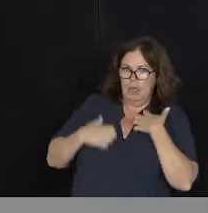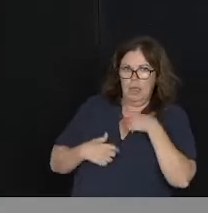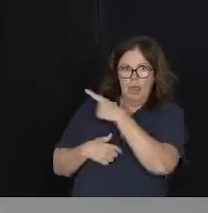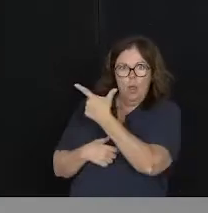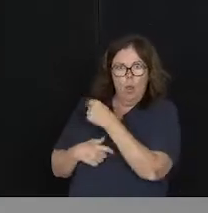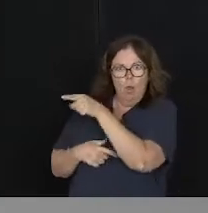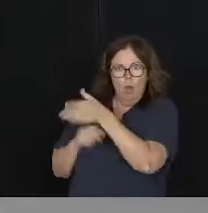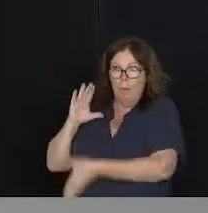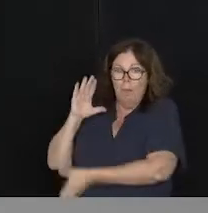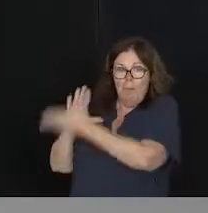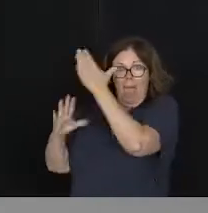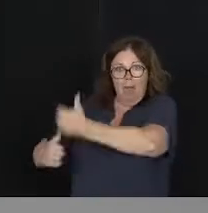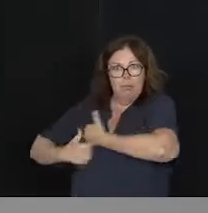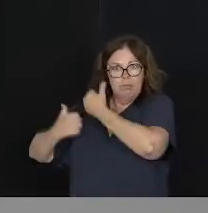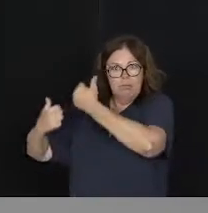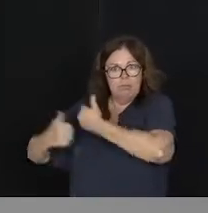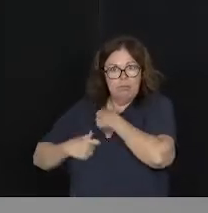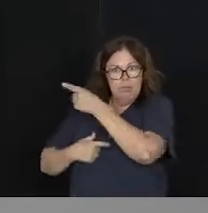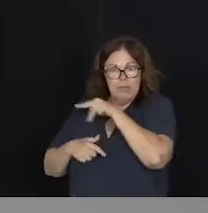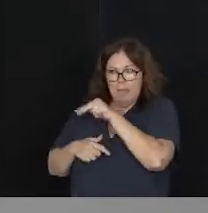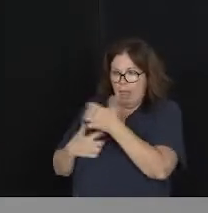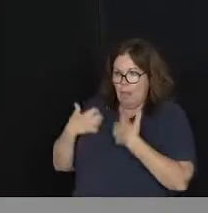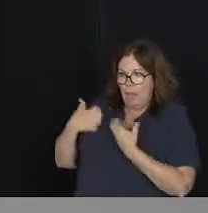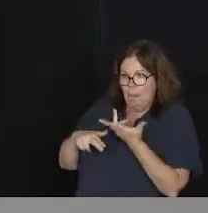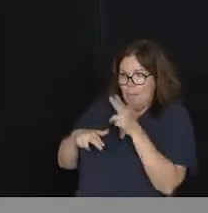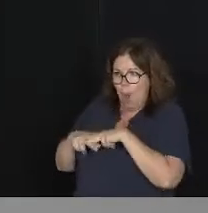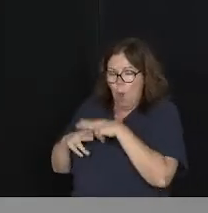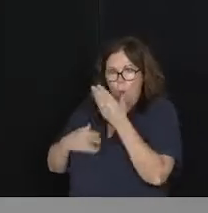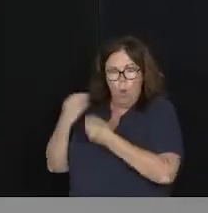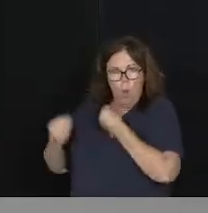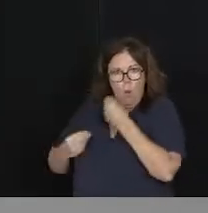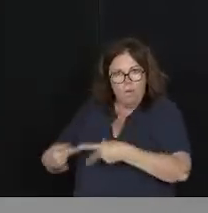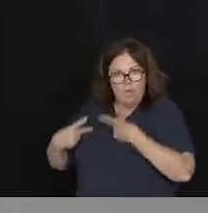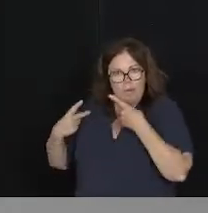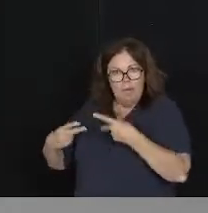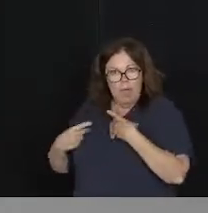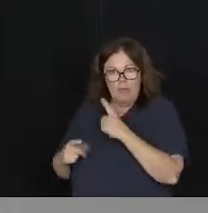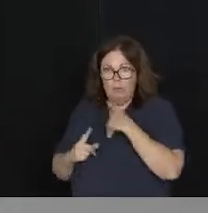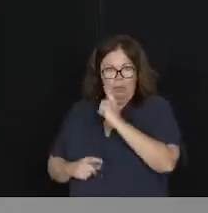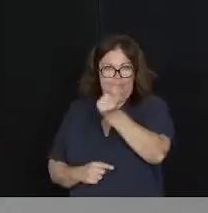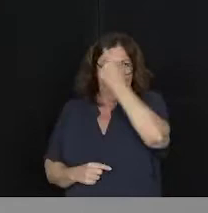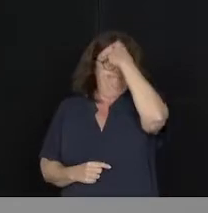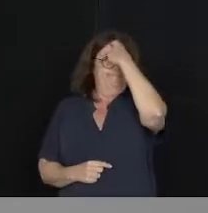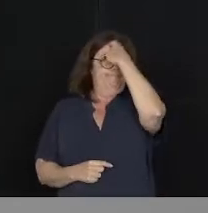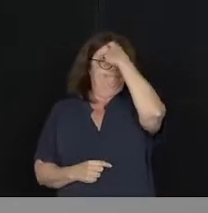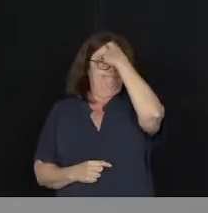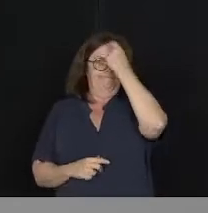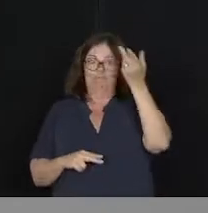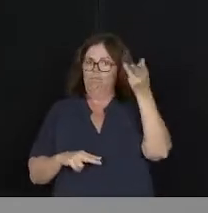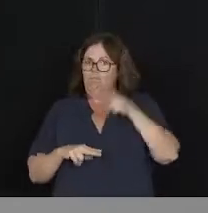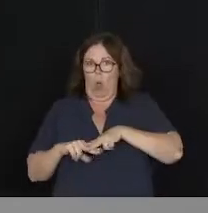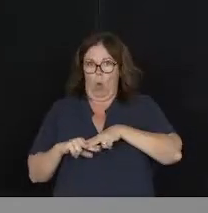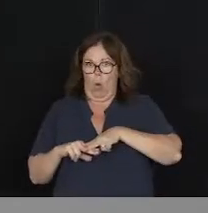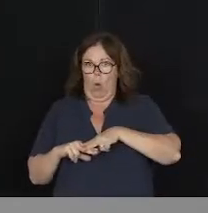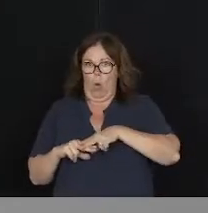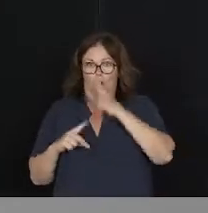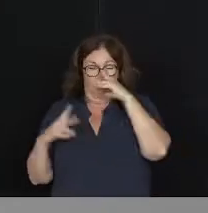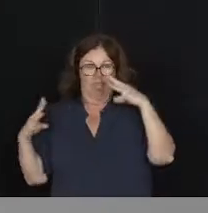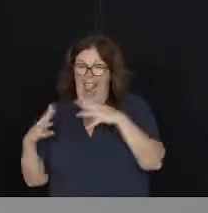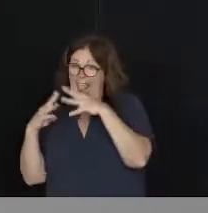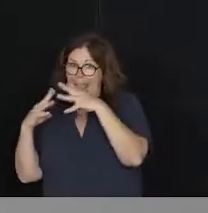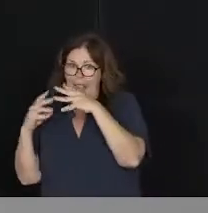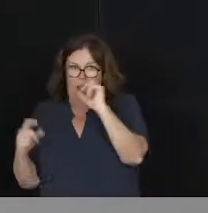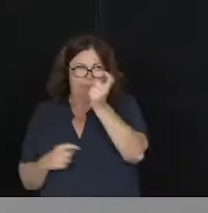du conjoint mobilisé, c'est-à-dire déjà avec l'omniprésence de la mort qui est devenue, avec la guerre, possible,